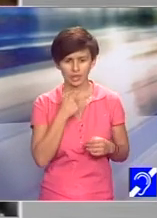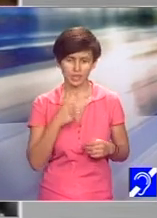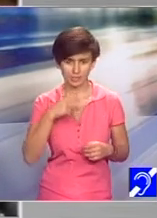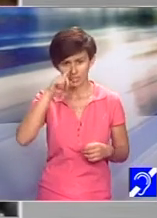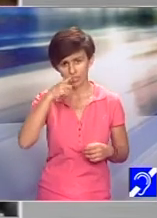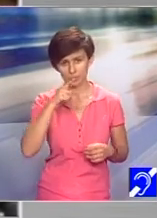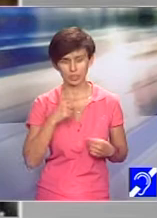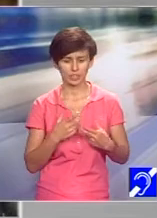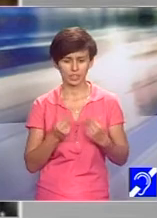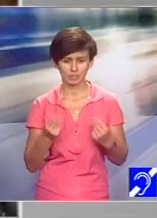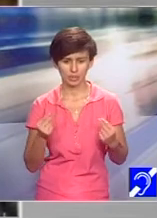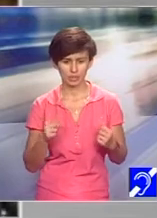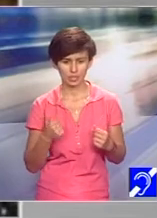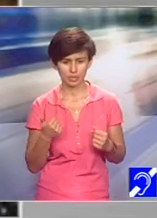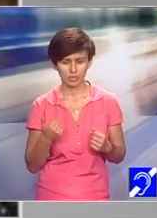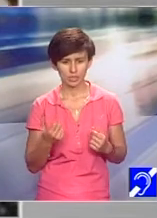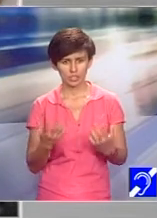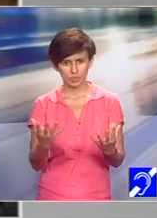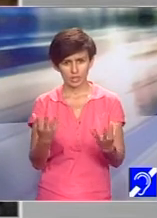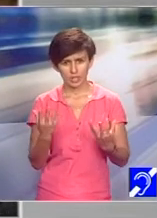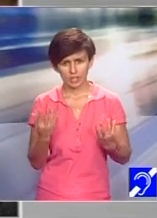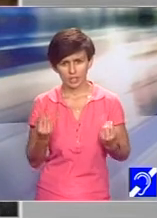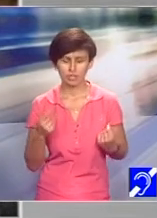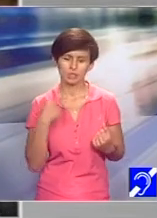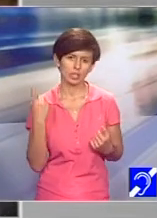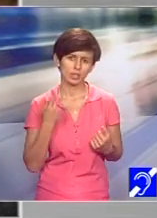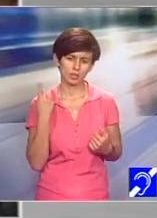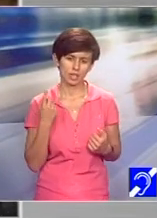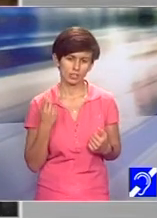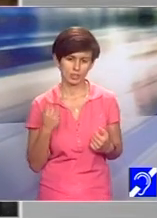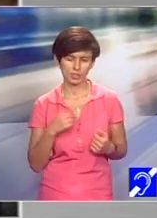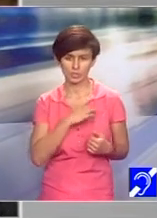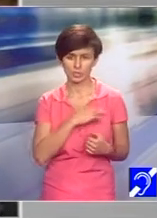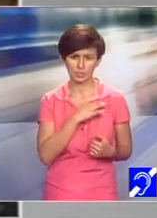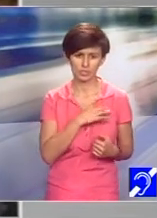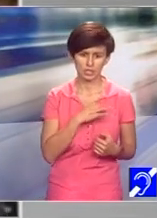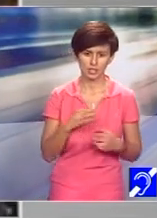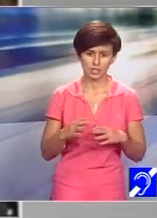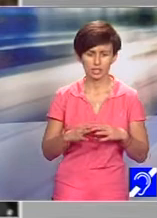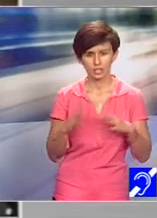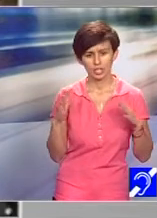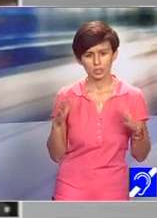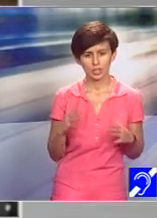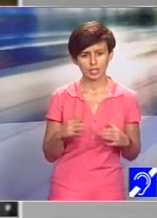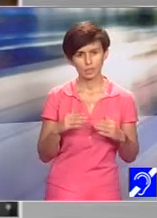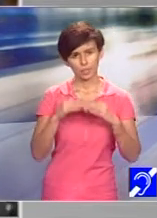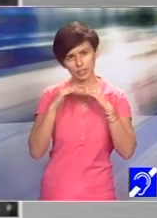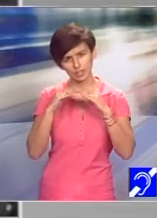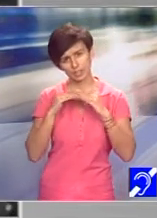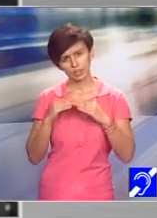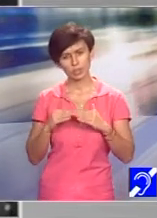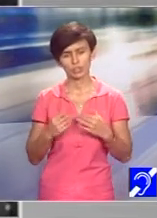ca unul dintre cele mai atrăgătoare orașe prin Marea Universitate, în topul celor mai bune